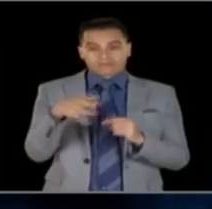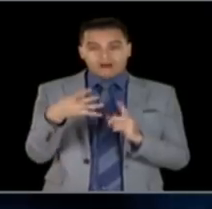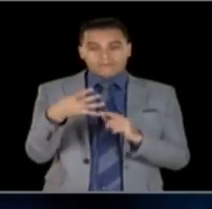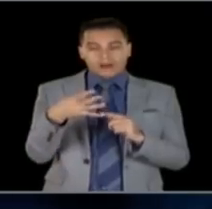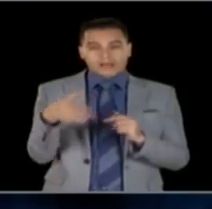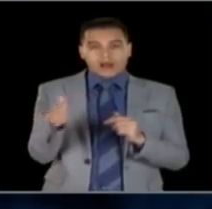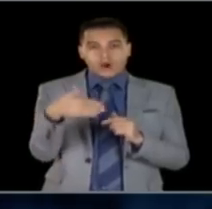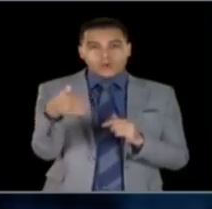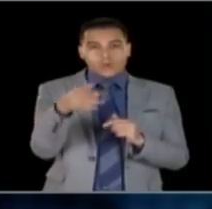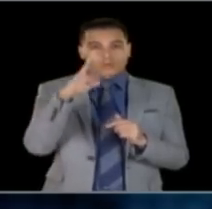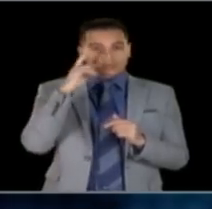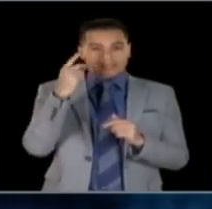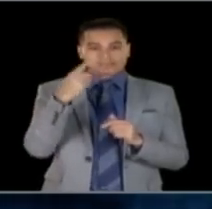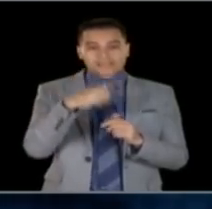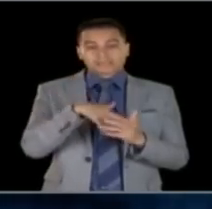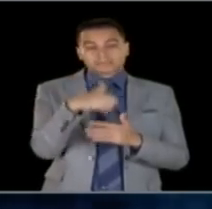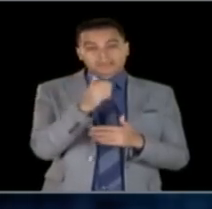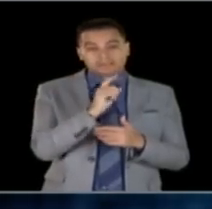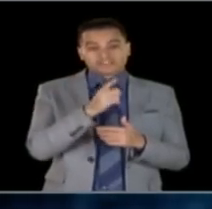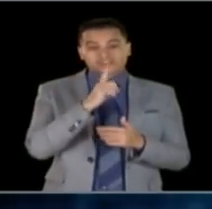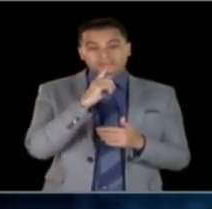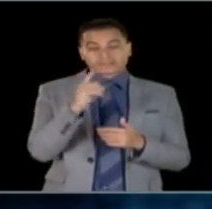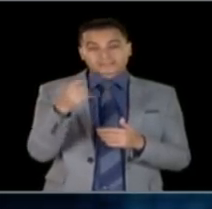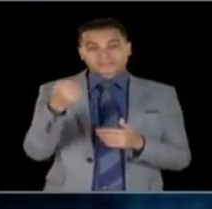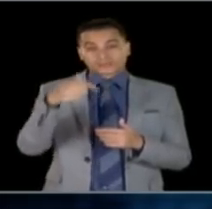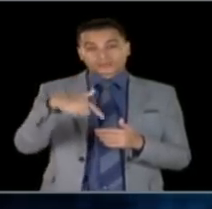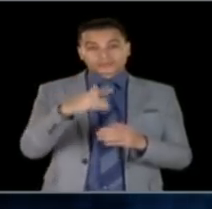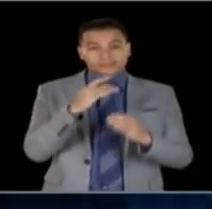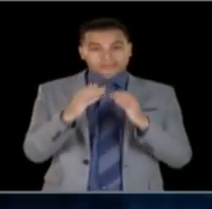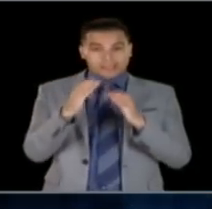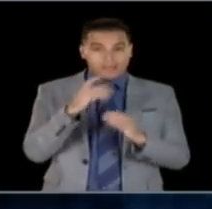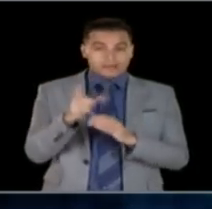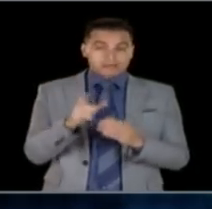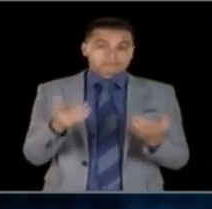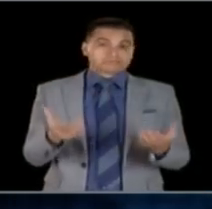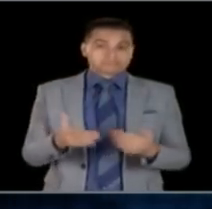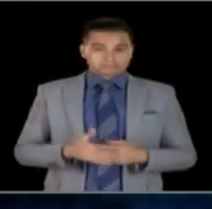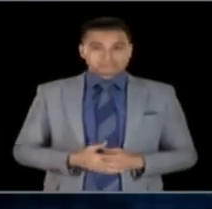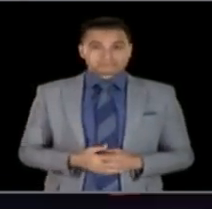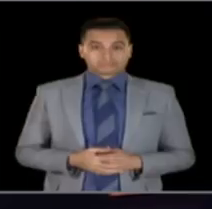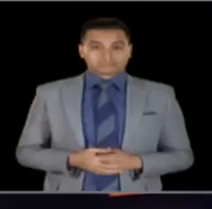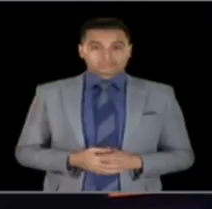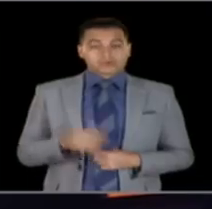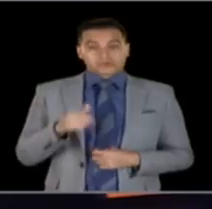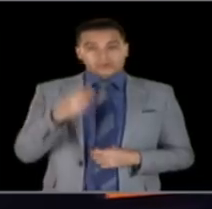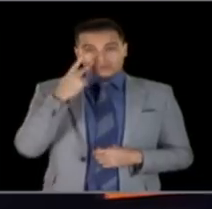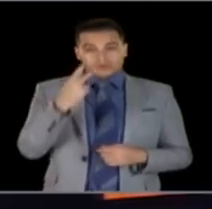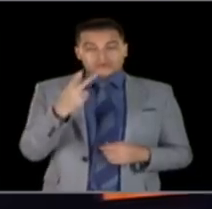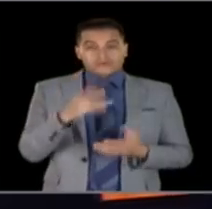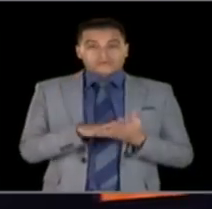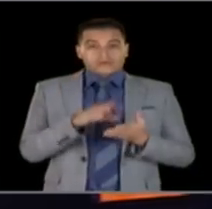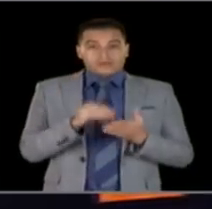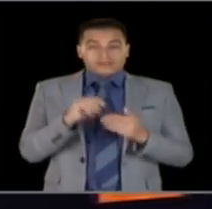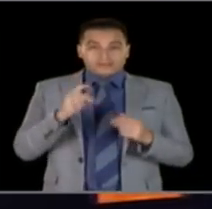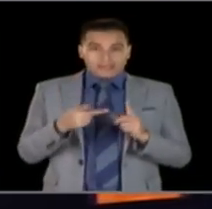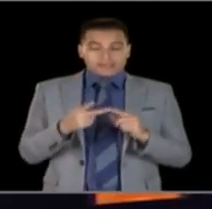المركز الرابع فريق الحوت الأزرق مفيش نقاط و65 نقطة إجابات صحيحة. دلوقتي إحنا في